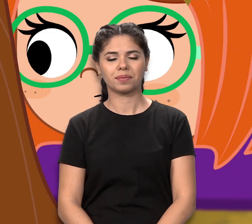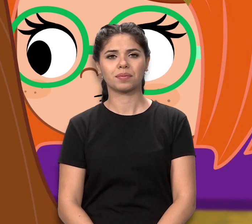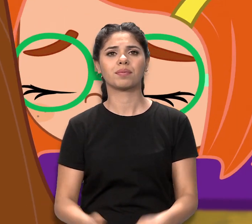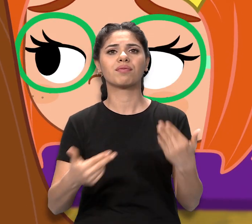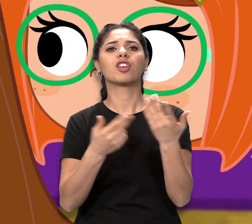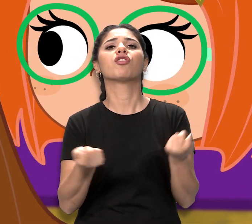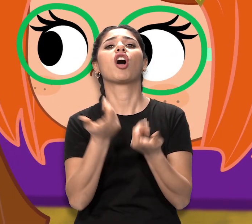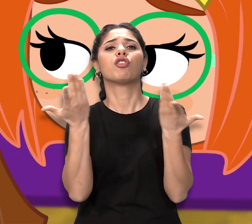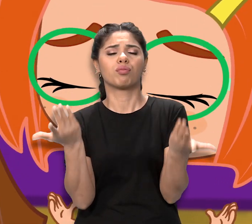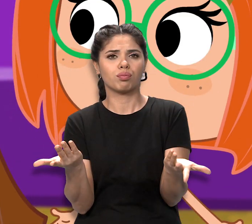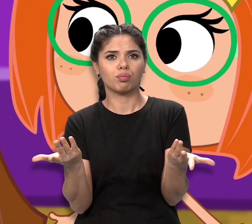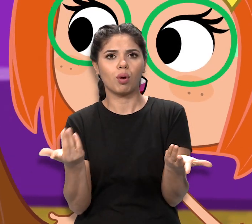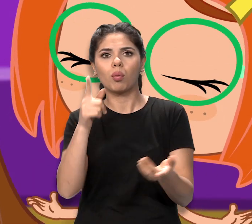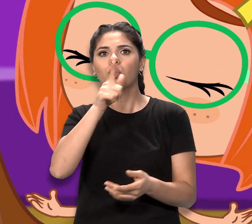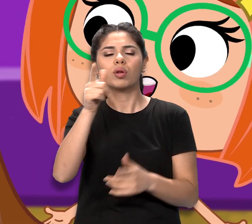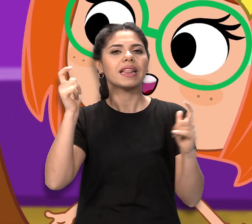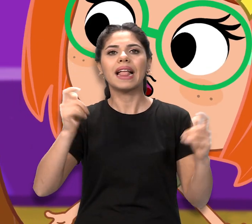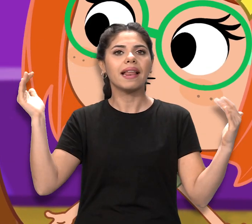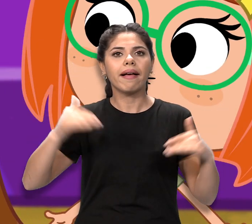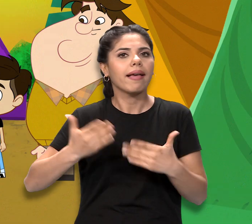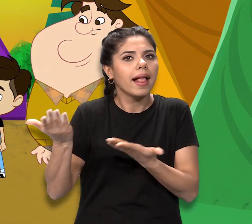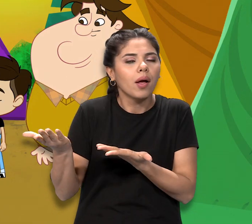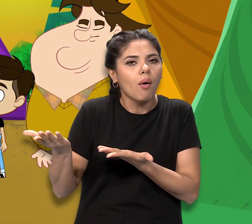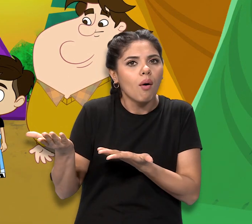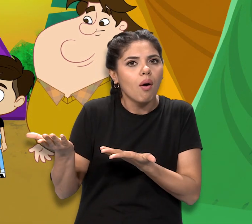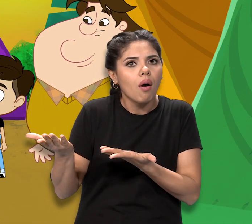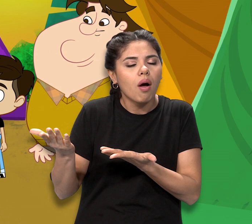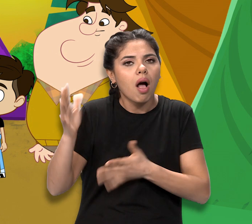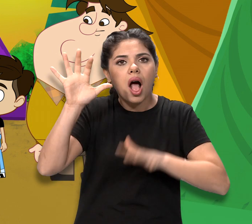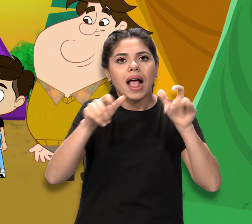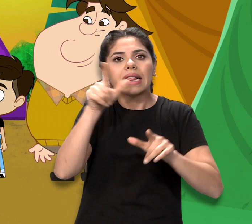Cihaz çalışmıyor. Peki bu ses nereden geliyor?